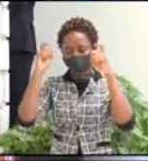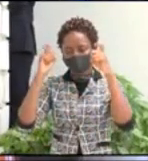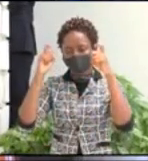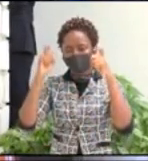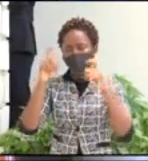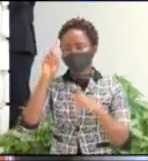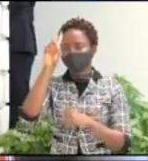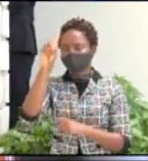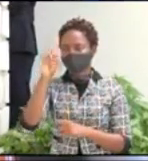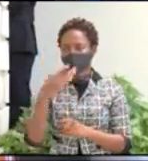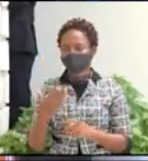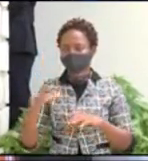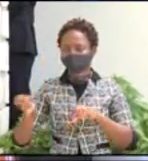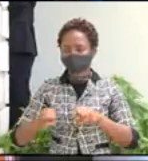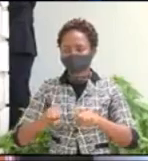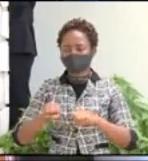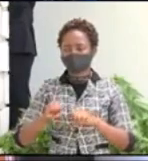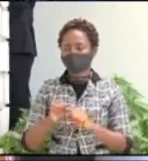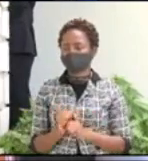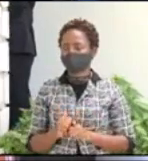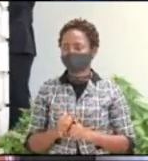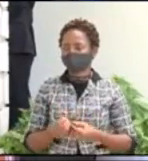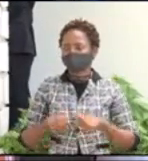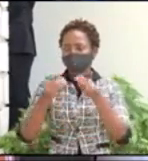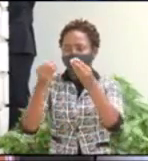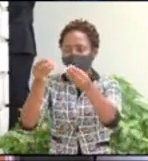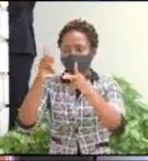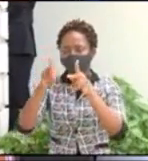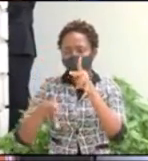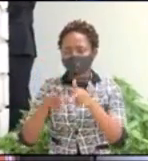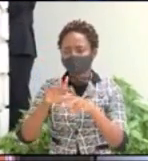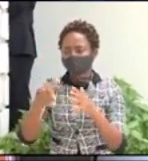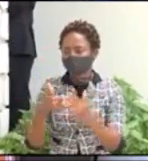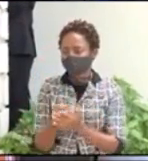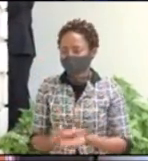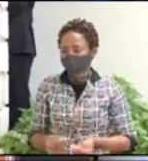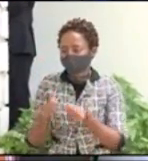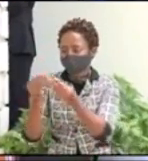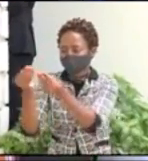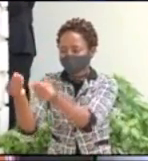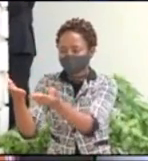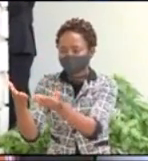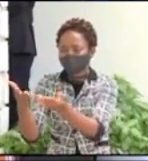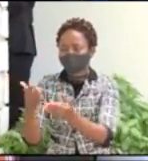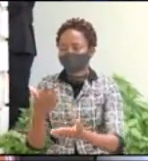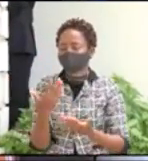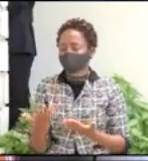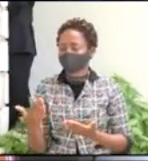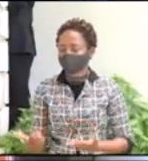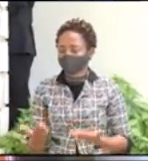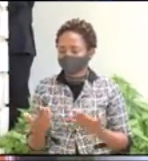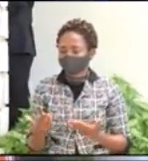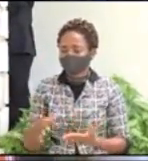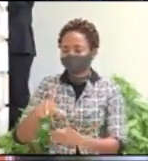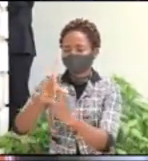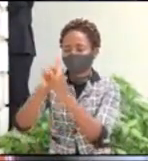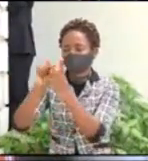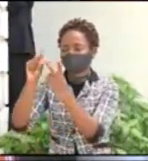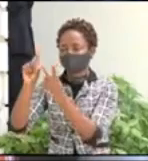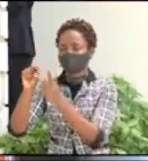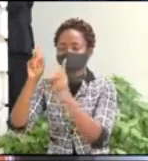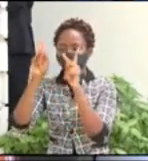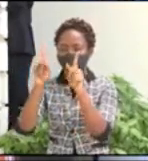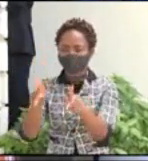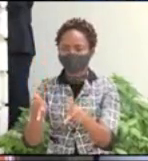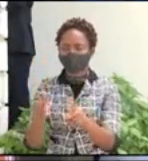seul passe-coute qui a fait. On passe-coute par le peuple. Ça veut dire remettre les bas à laisse à la loup, les mêmes la choisi moun parce que son bar il